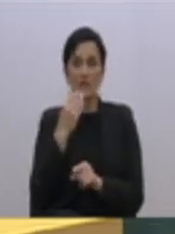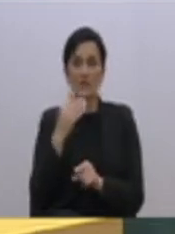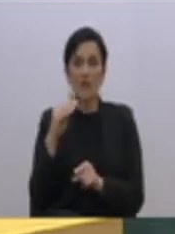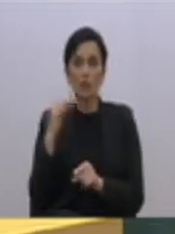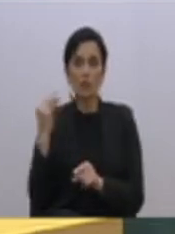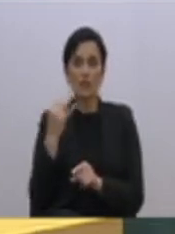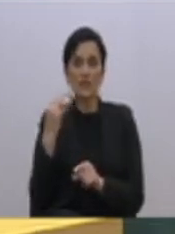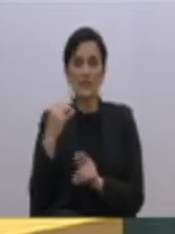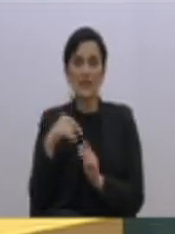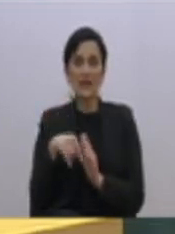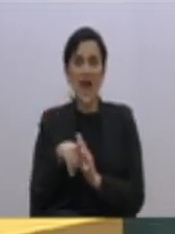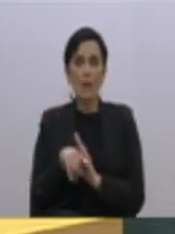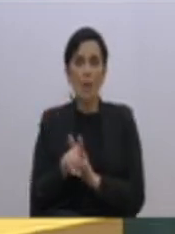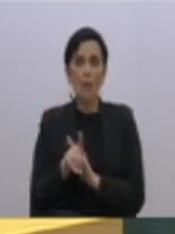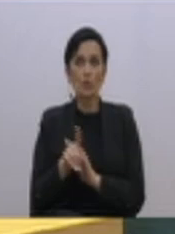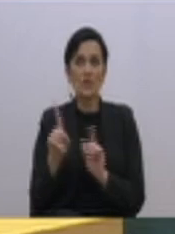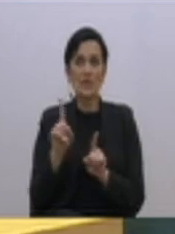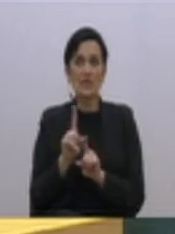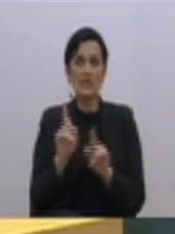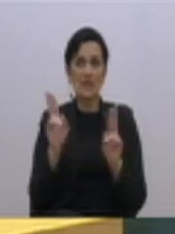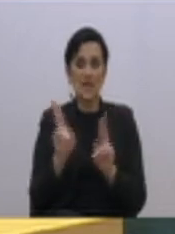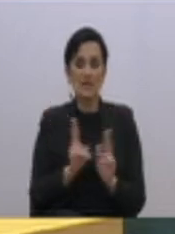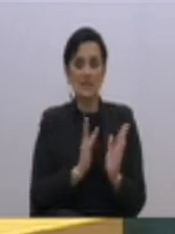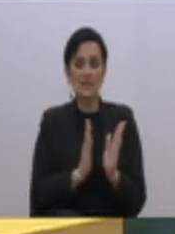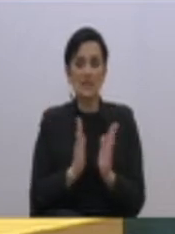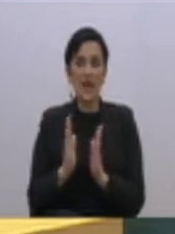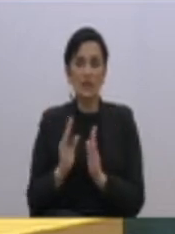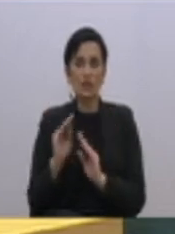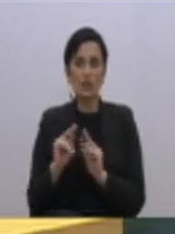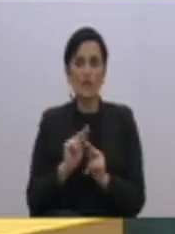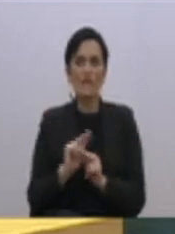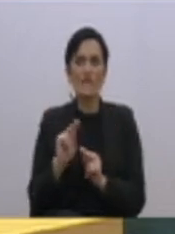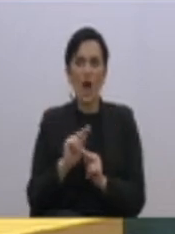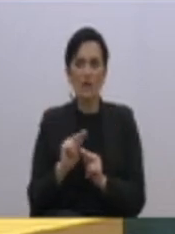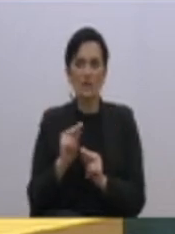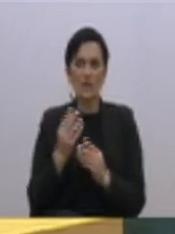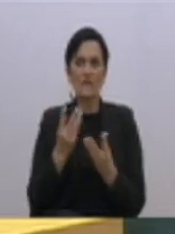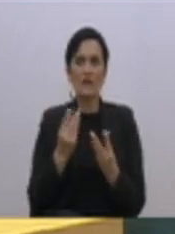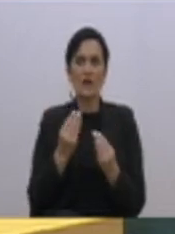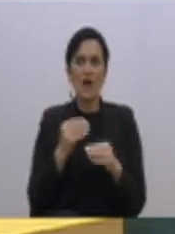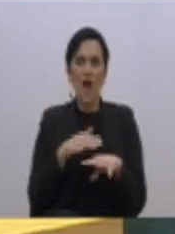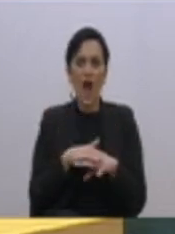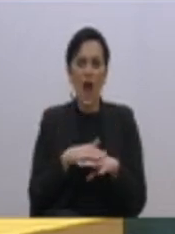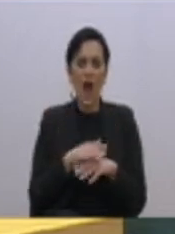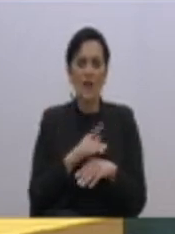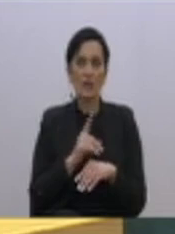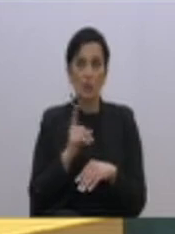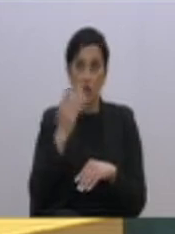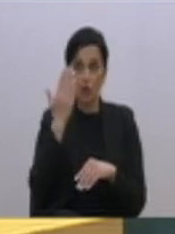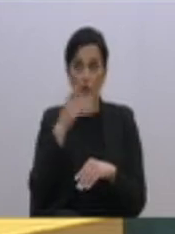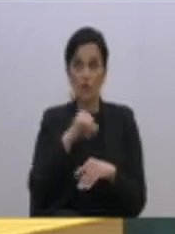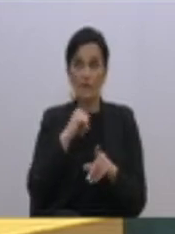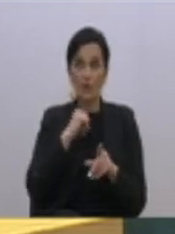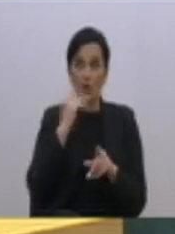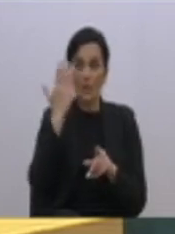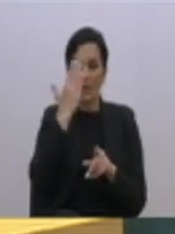ინტერესებიდან გამომდინარე, ისეთი წესრიგი მოგვეწყო. ვასწავლიდით უკვე არითმეტიკის დასაწყის, კინოში დადიოდნენ, თვითონ აწყობდნენ